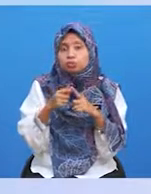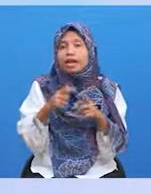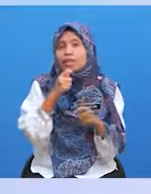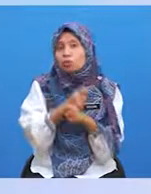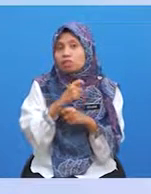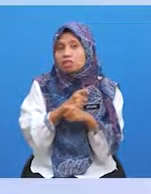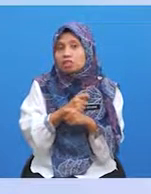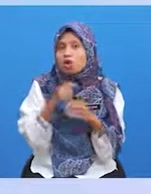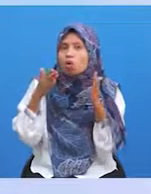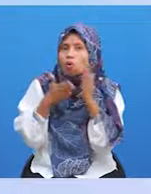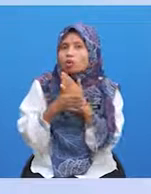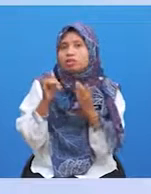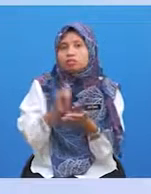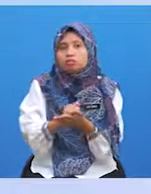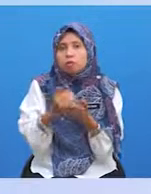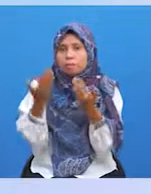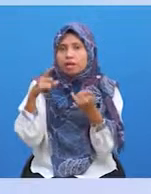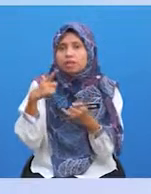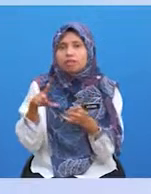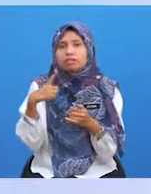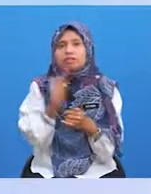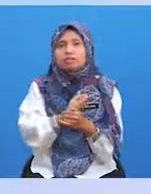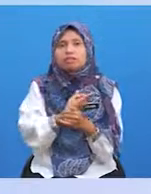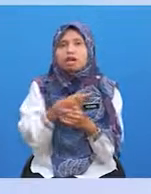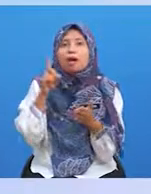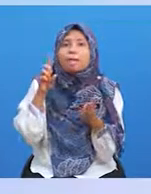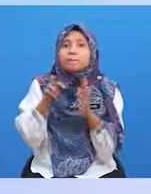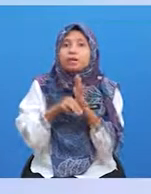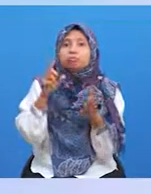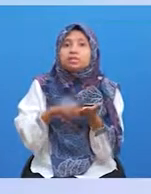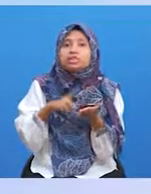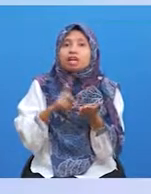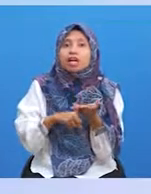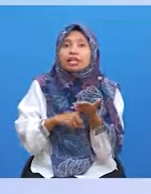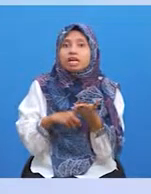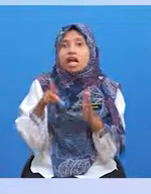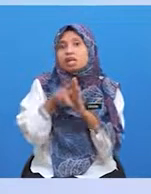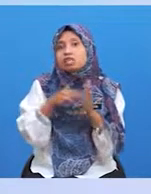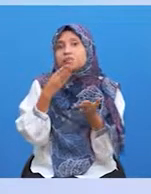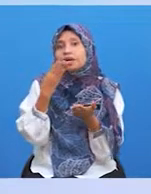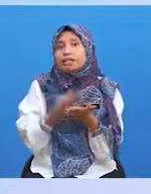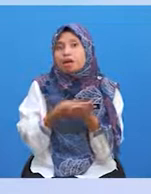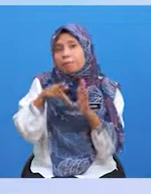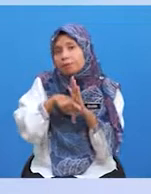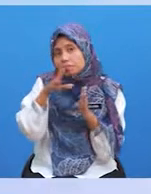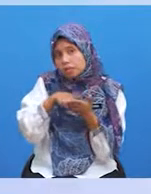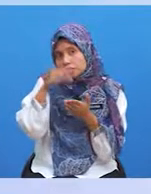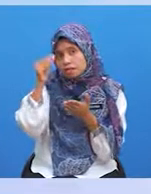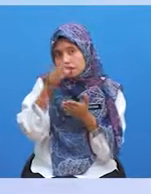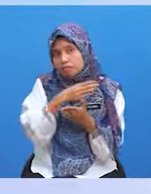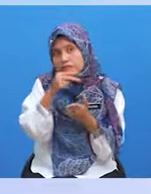tugasan. Oleh itu, marilah kita membincangkan kebaikan pengajaran